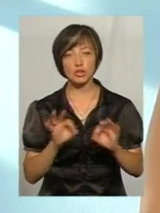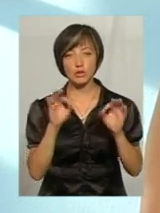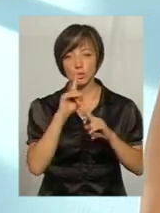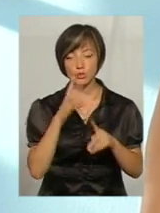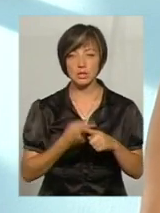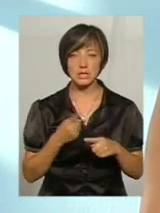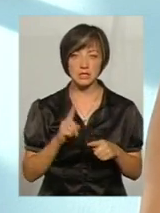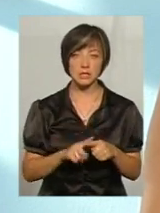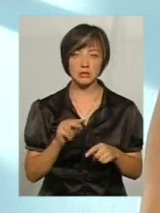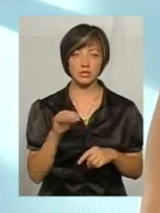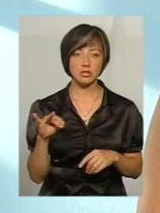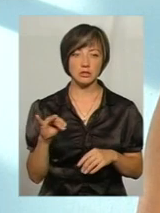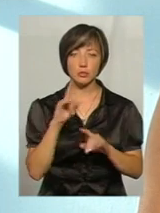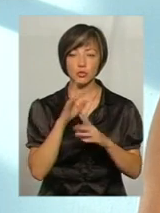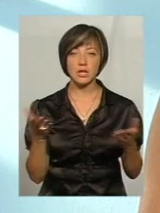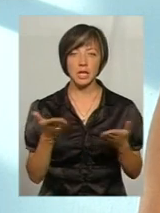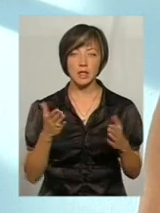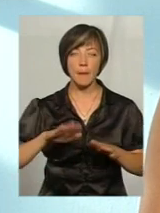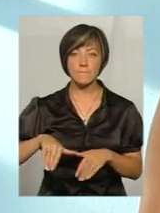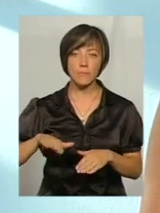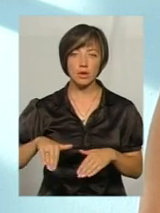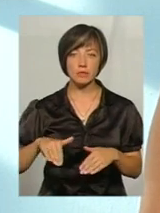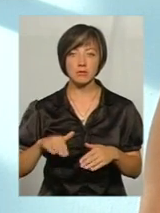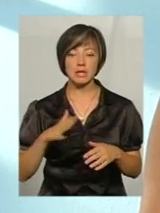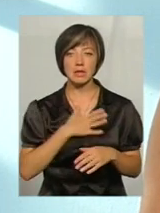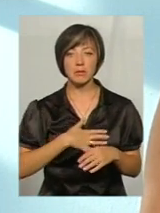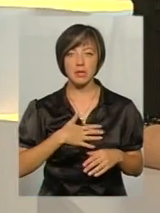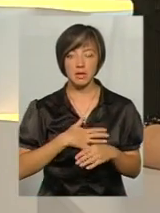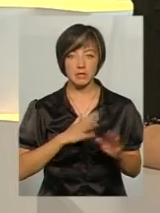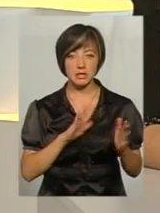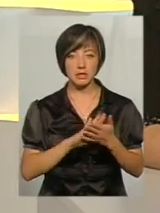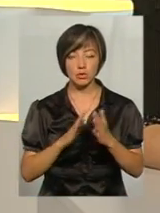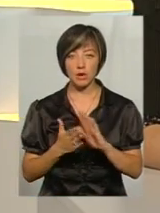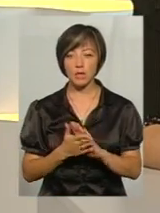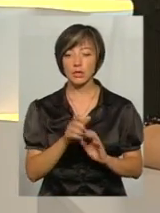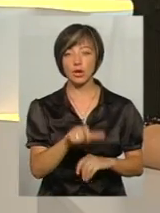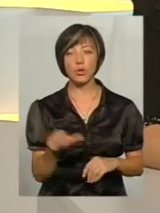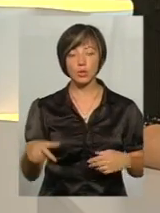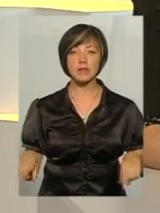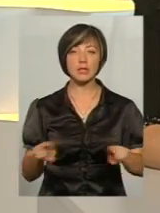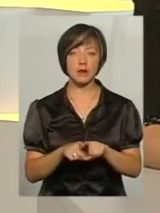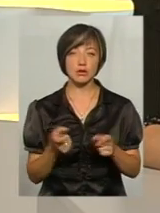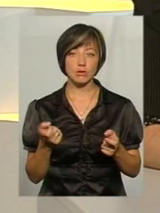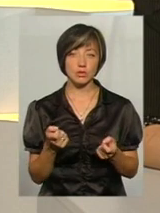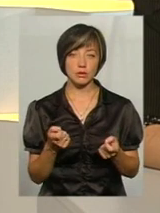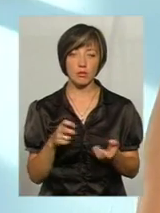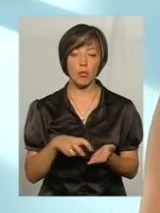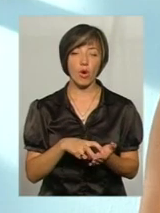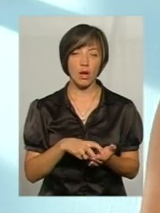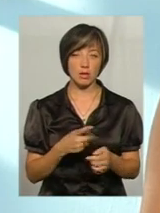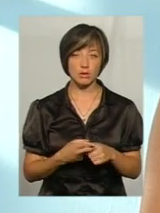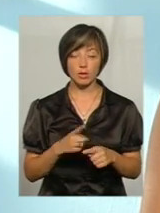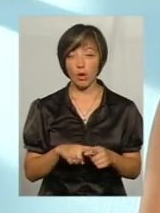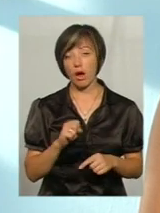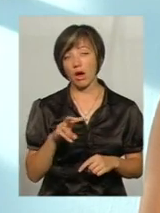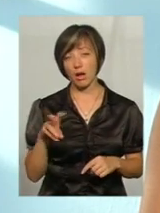буде за це, там, чи, ну, не буде якихось потім, ну, якихось неприємних моментів. От люди так, ну, трошки, якби, теж бояться.